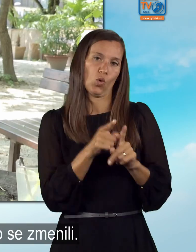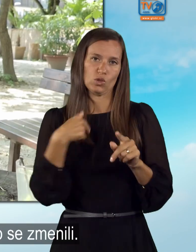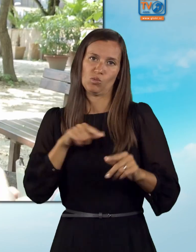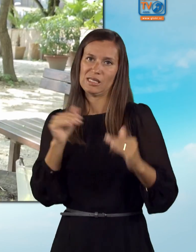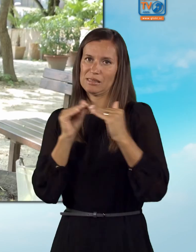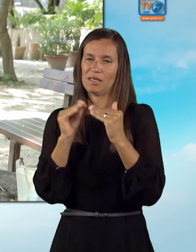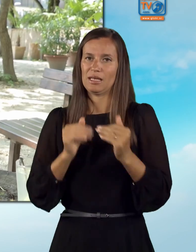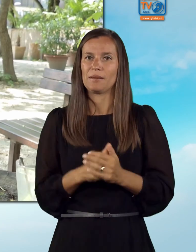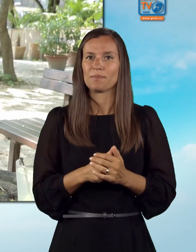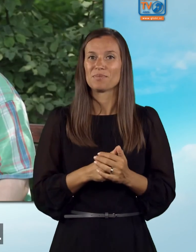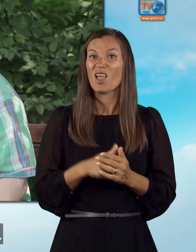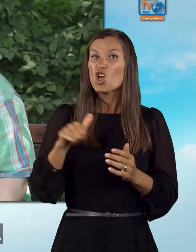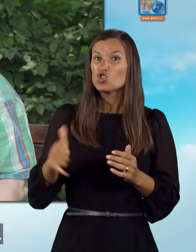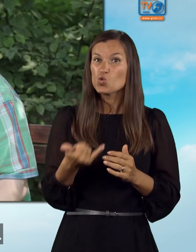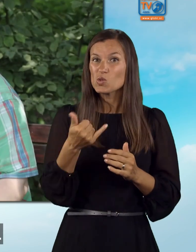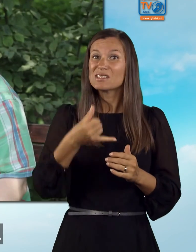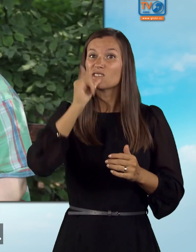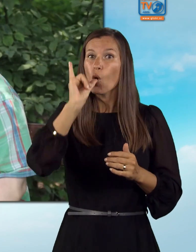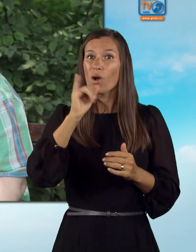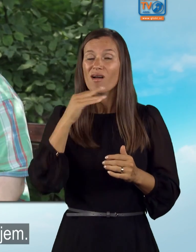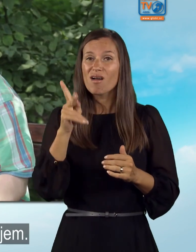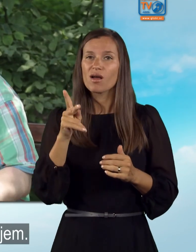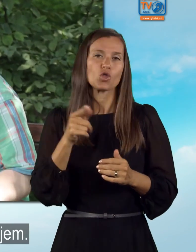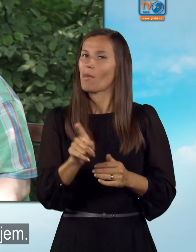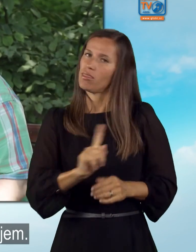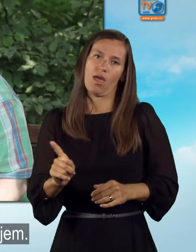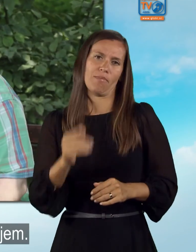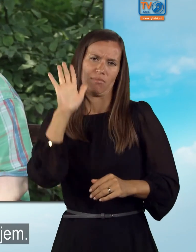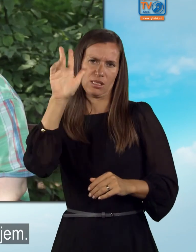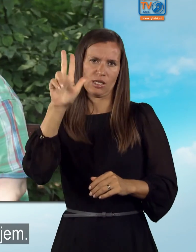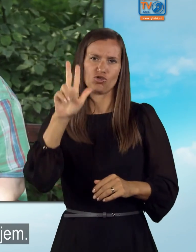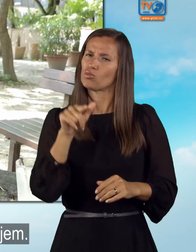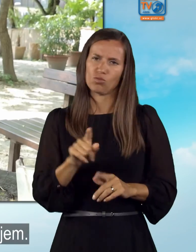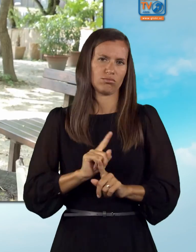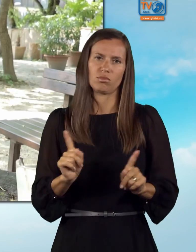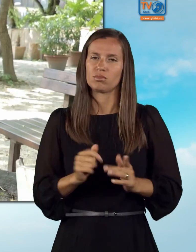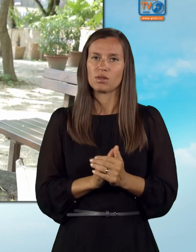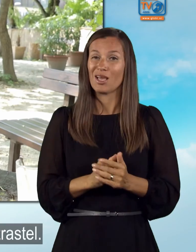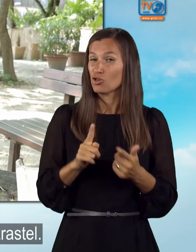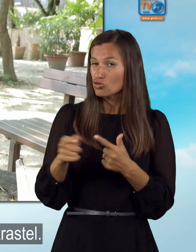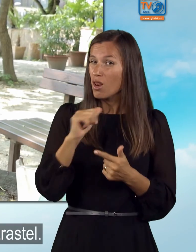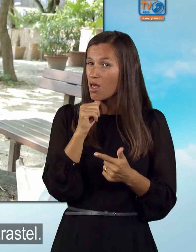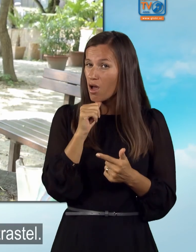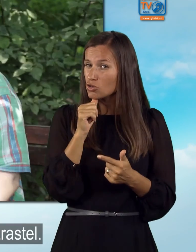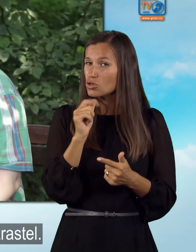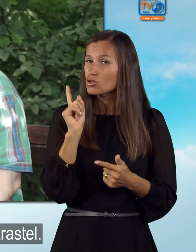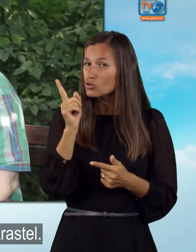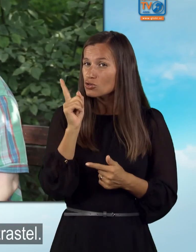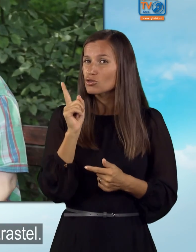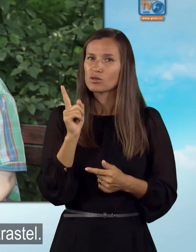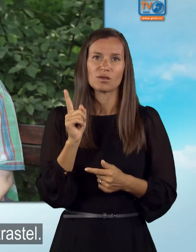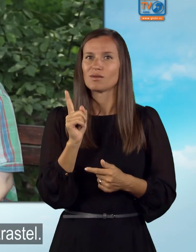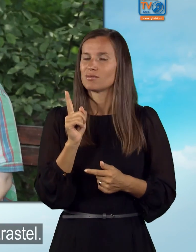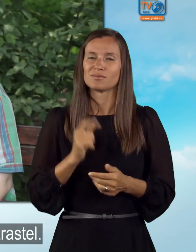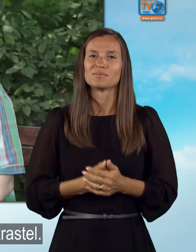zmenili. Džus? Ne, džusa prej. Presežeš? Ja, presežem. A? Džusa ne. Ej, če lažeš, ti bo nor zaglas.